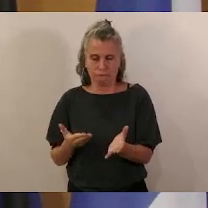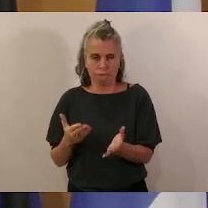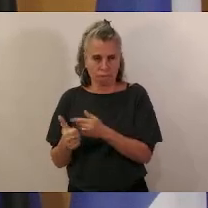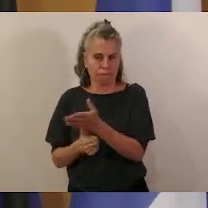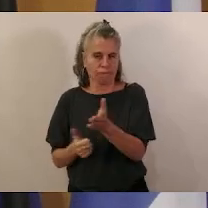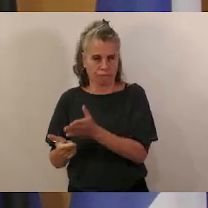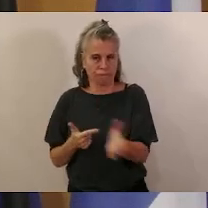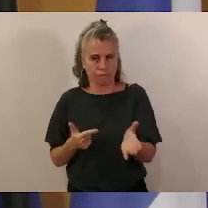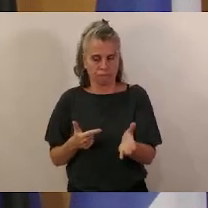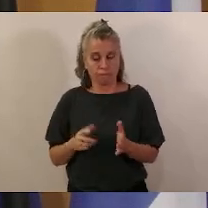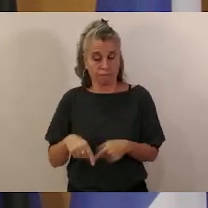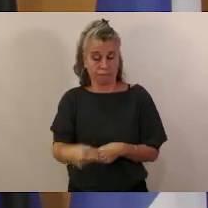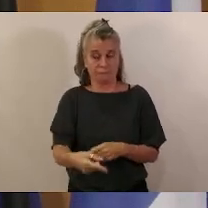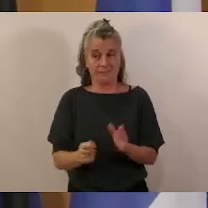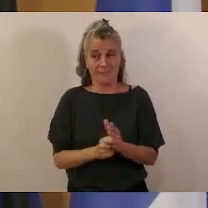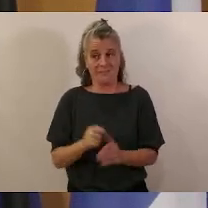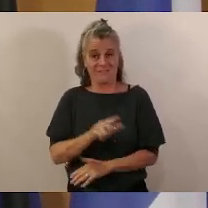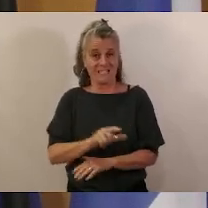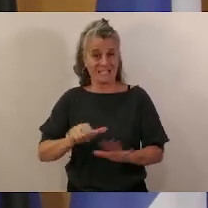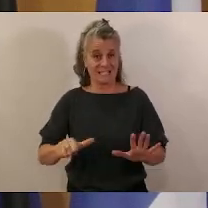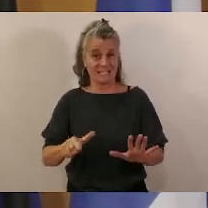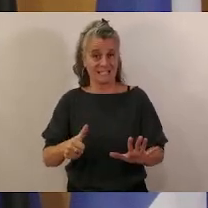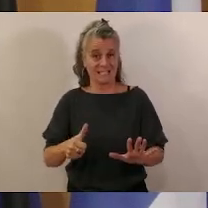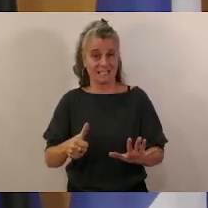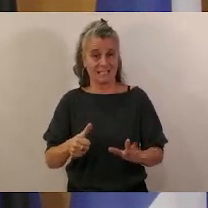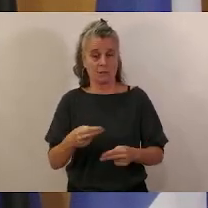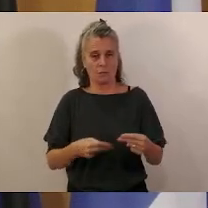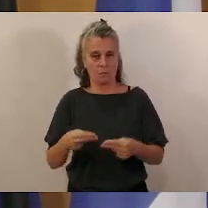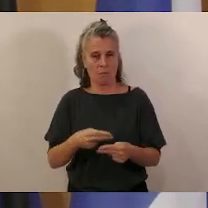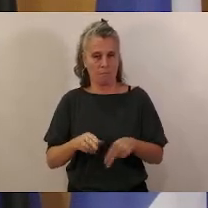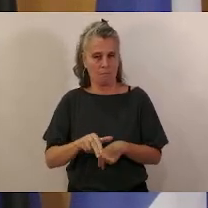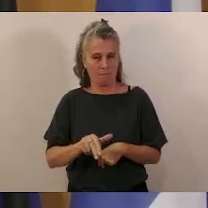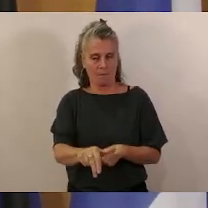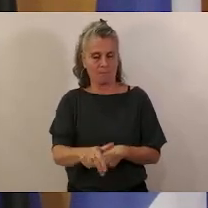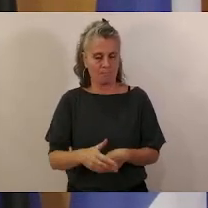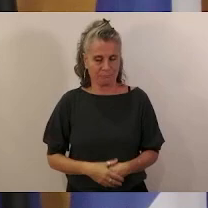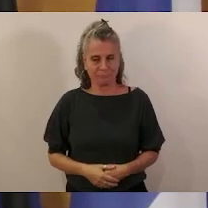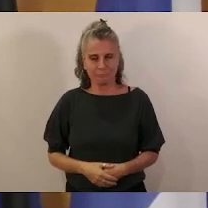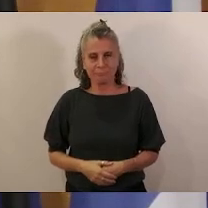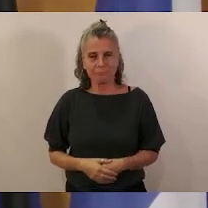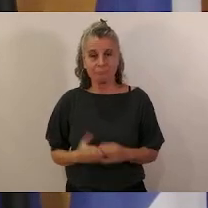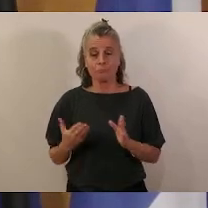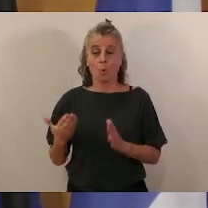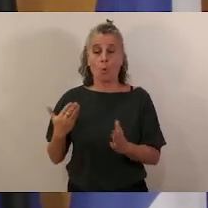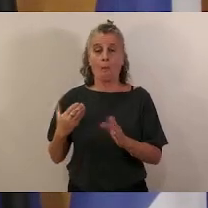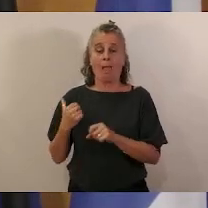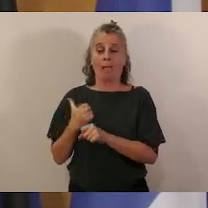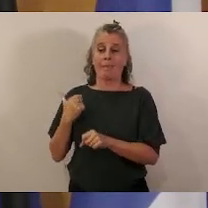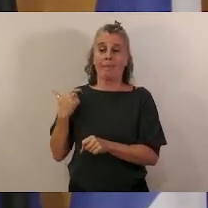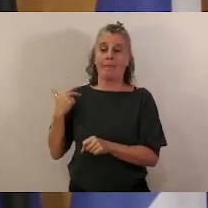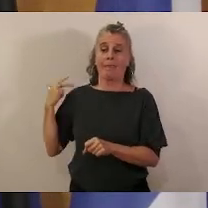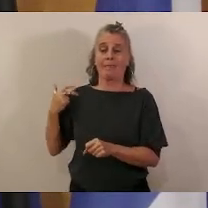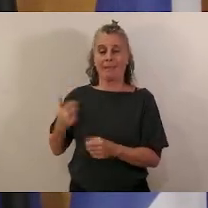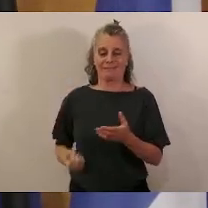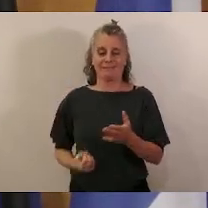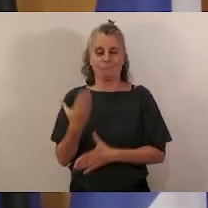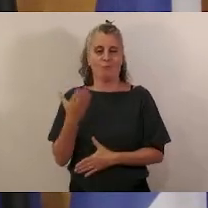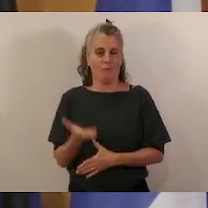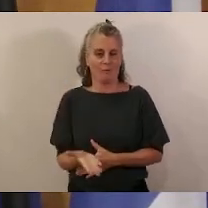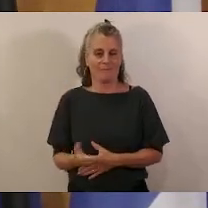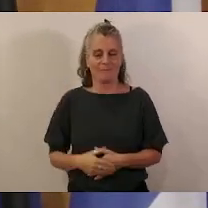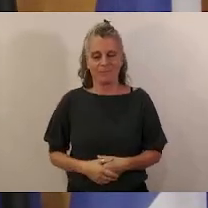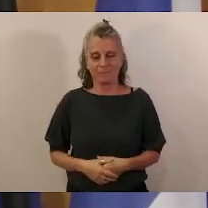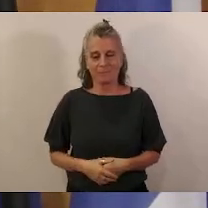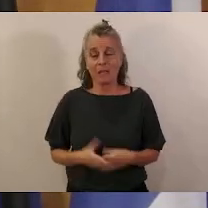novembre, puisque c'est un peu nouveau par rapport aux années précédentes. En attendant, on vote simplement